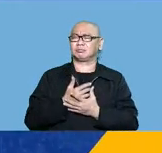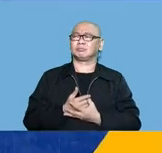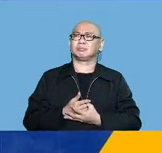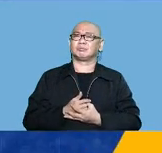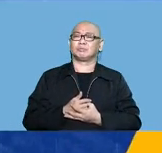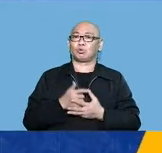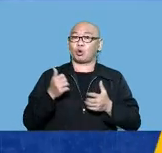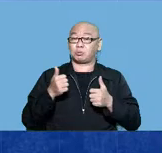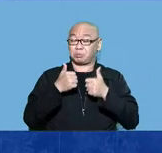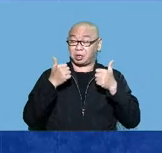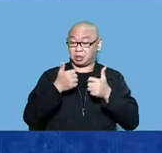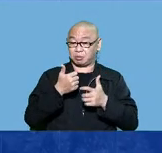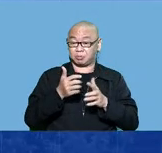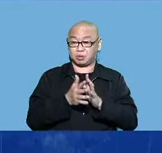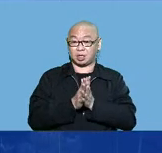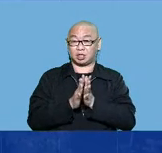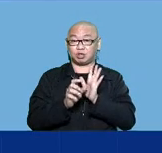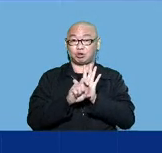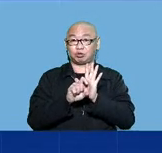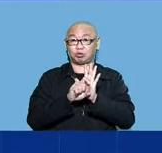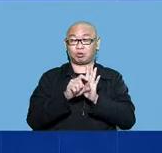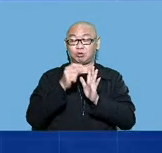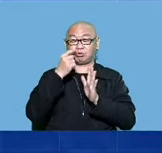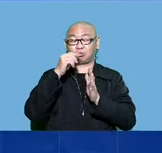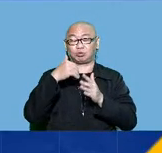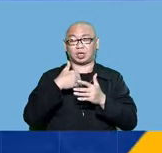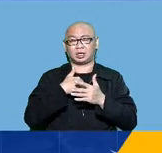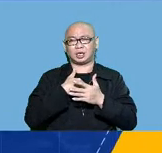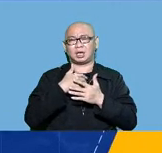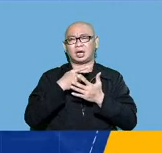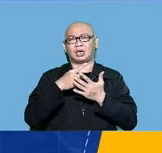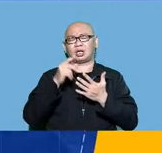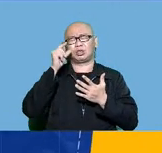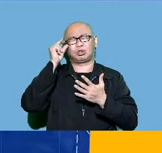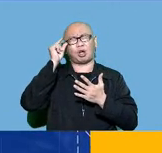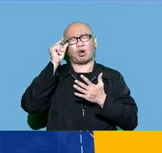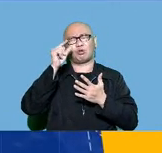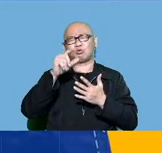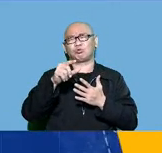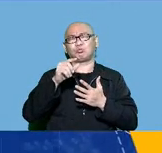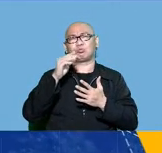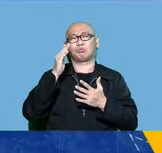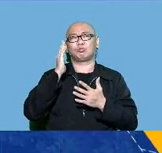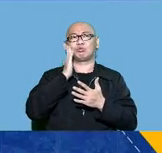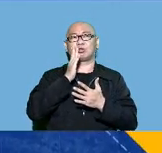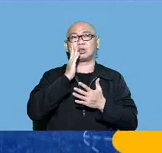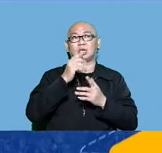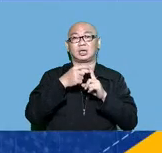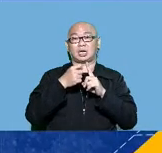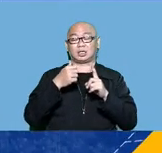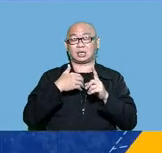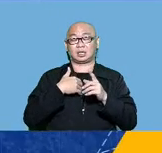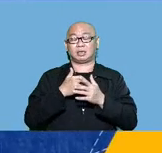luar biasa menjadi inspirasi bagi saya karena jauh lebih muda dari saya, tapi sudah